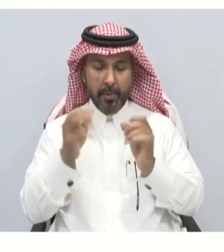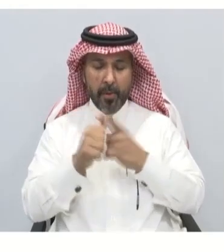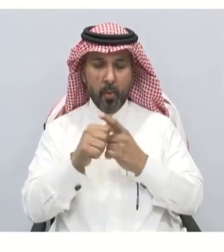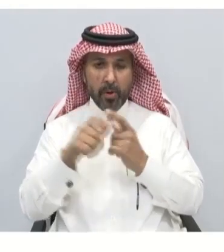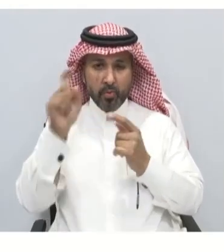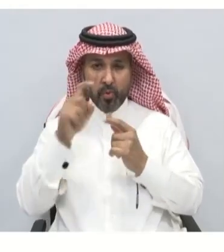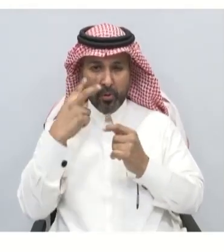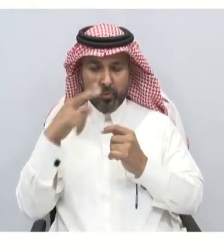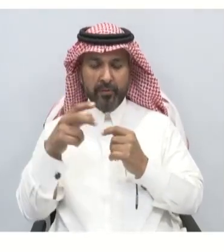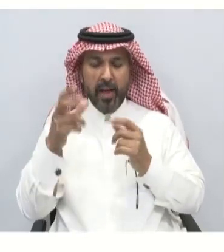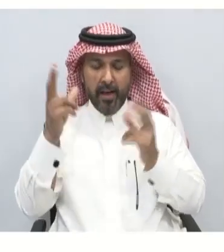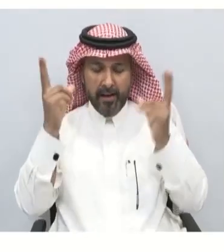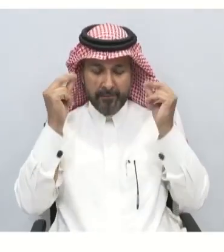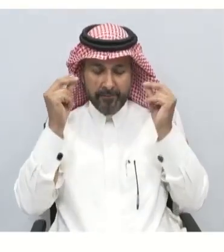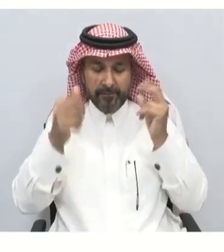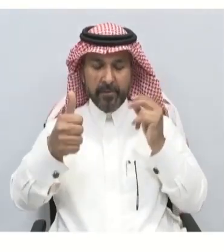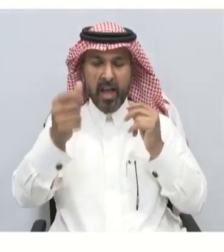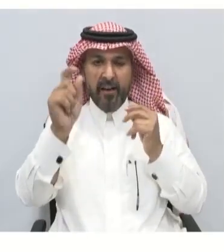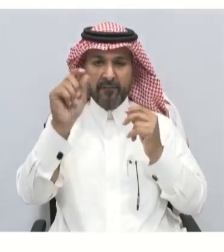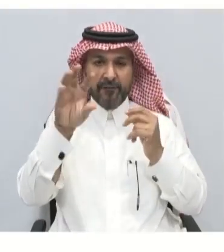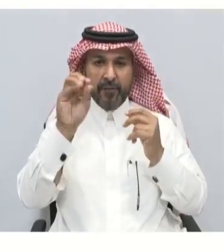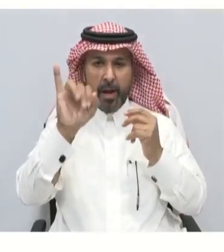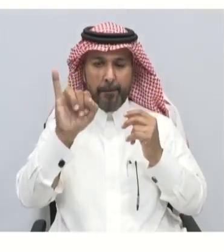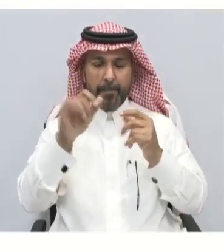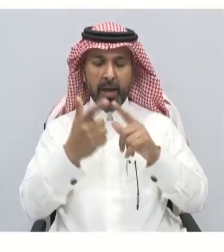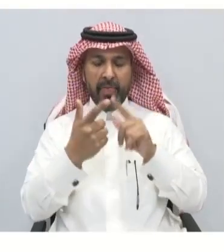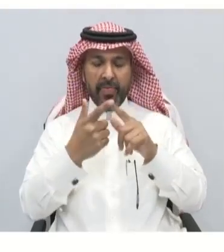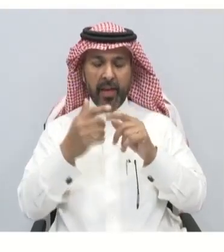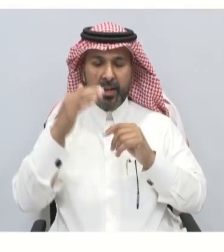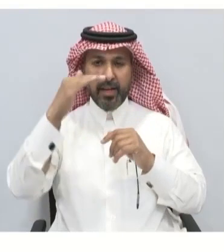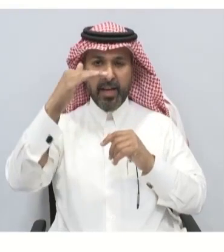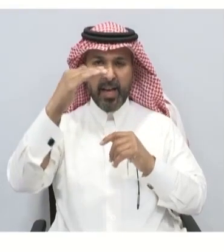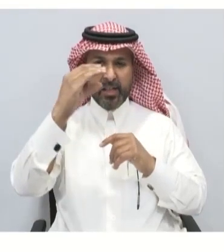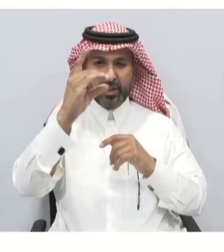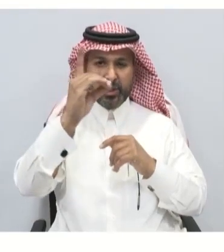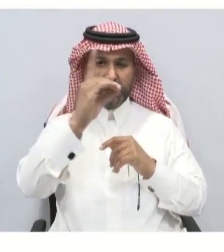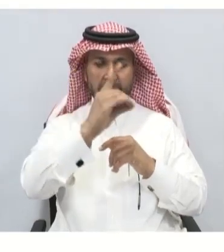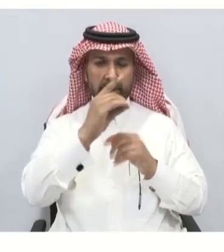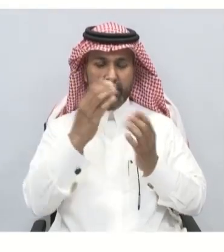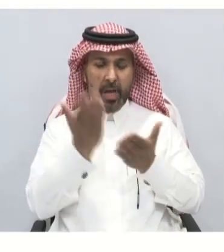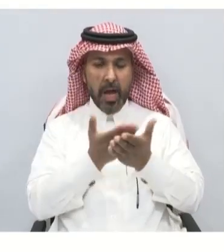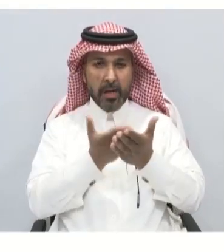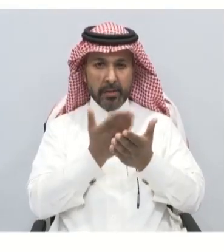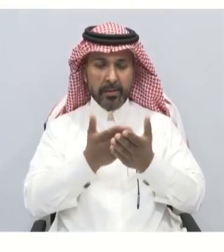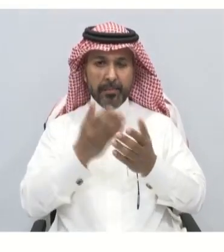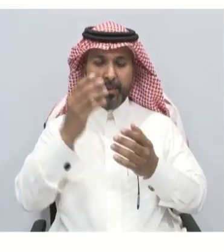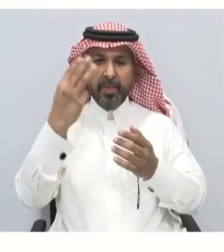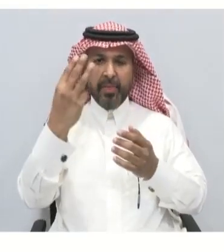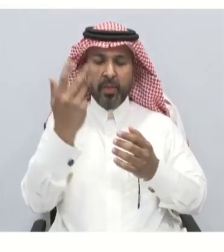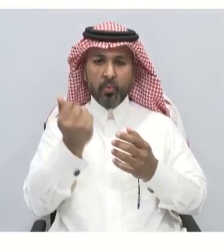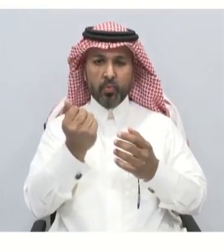احسنتم افهم اخطط احل ثم اتحقق من